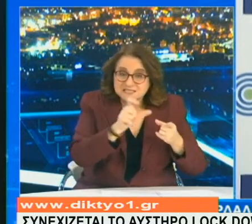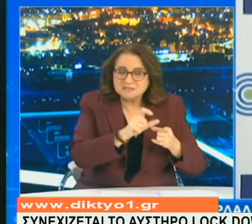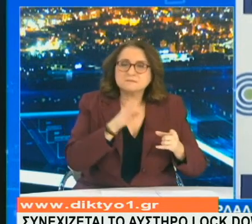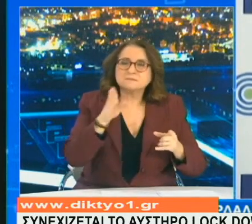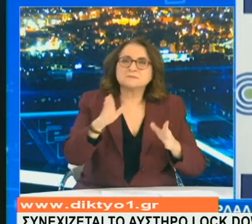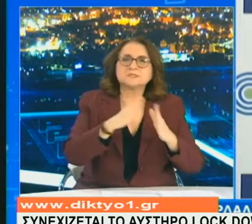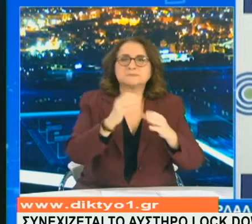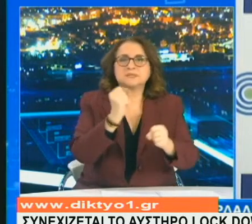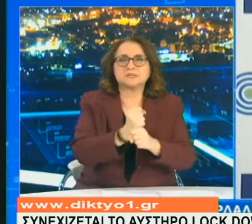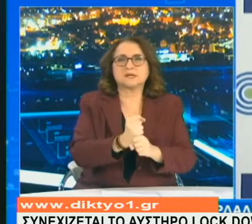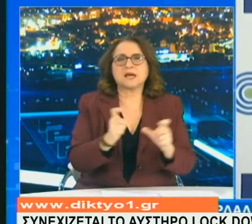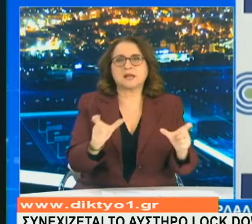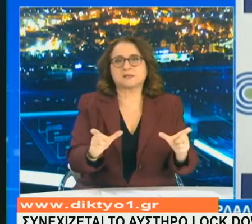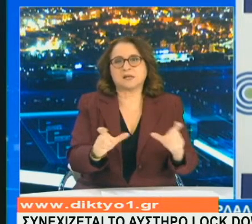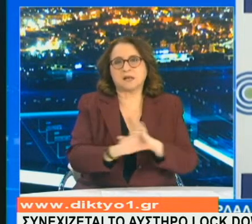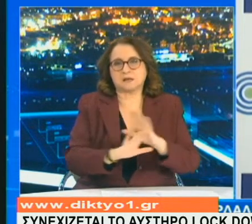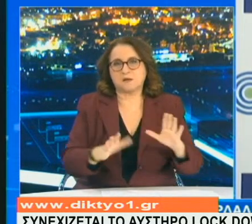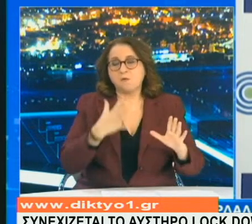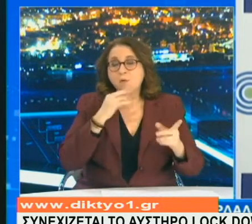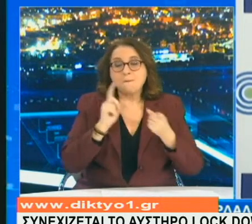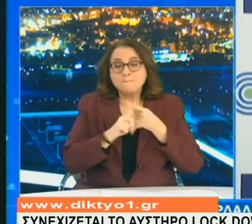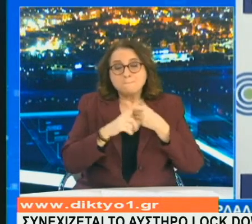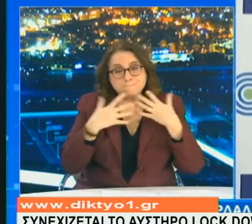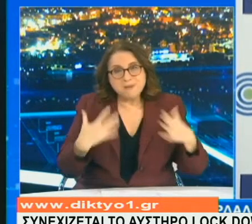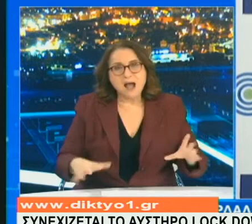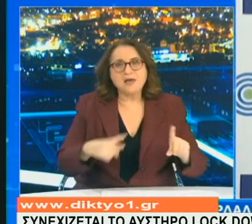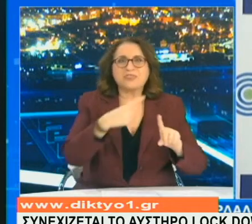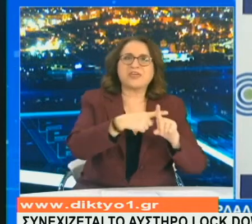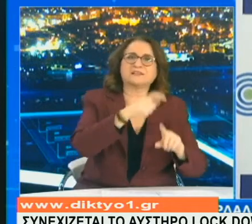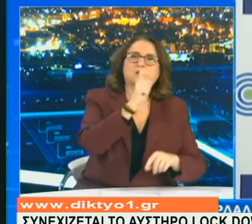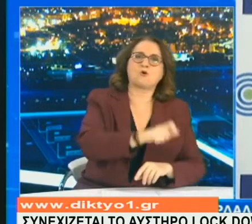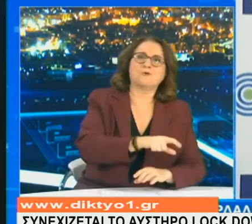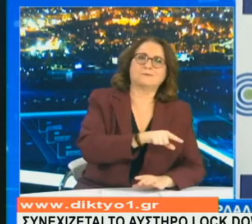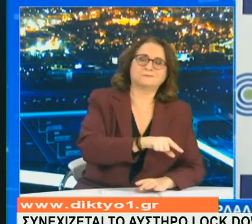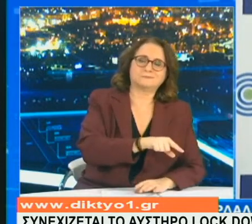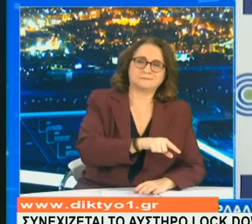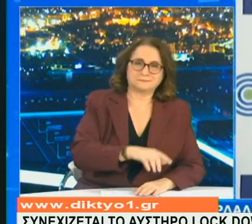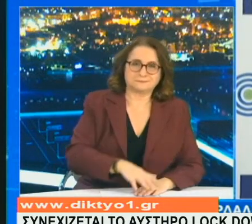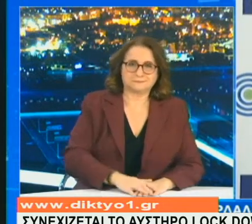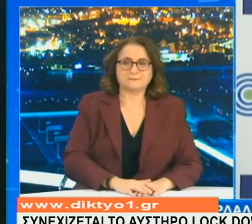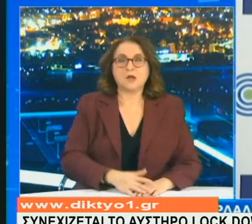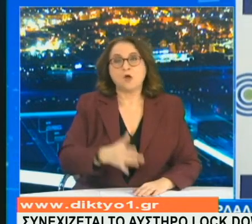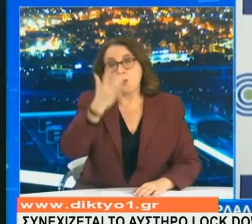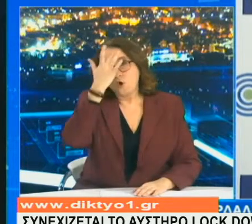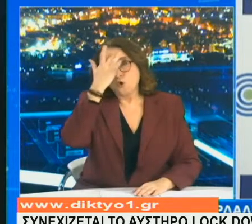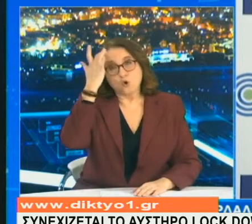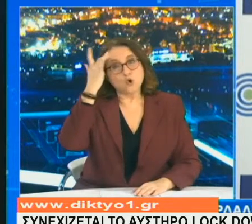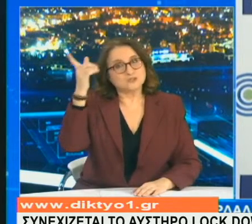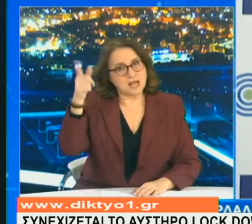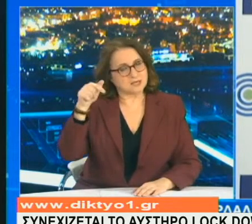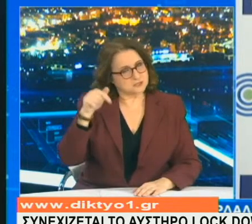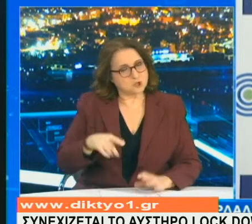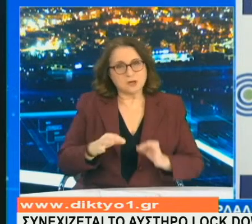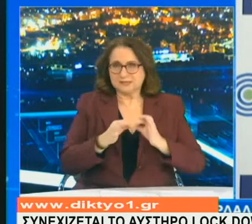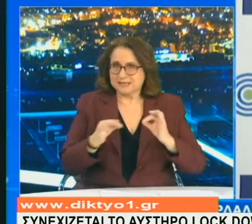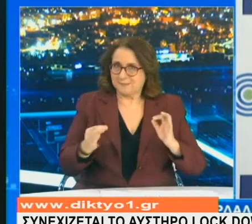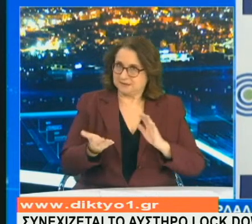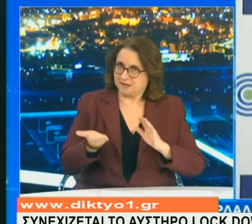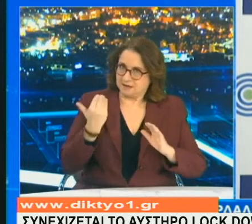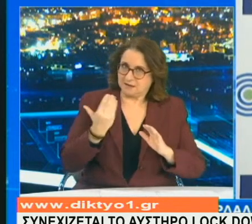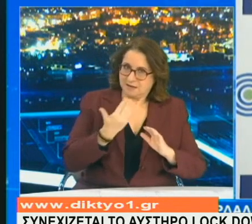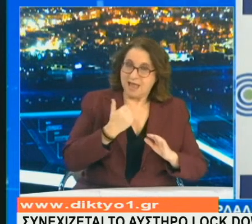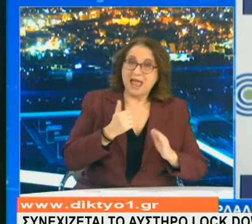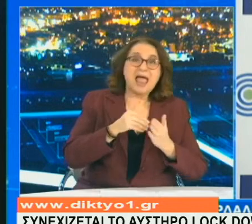Κοζάνης, η Επιτροπή ομόφωνα απόφασε την άρση των μέτρων στο Δήμο Κοζάνης πλην της